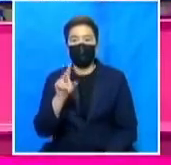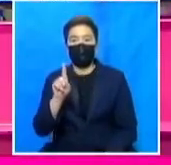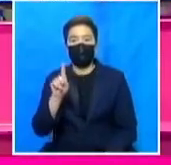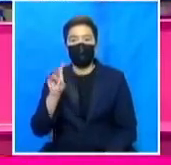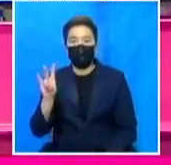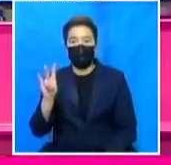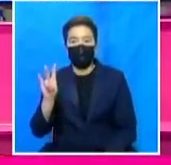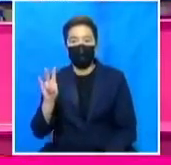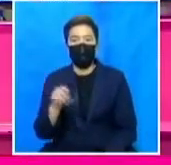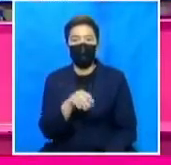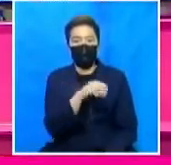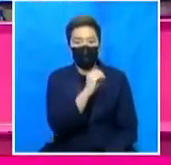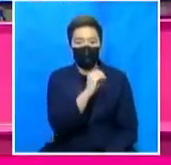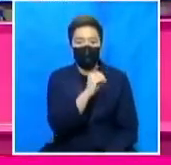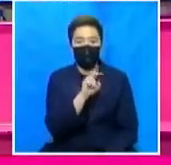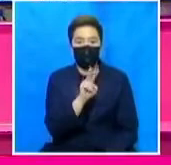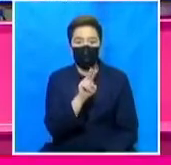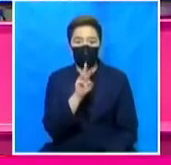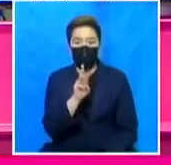0-262-317